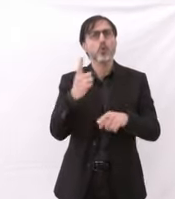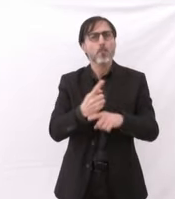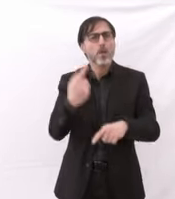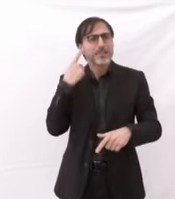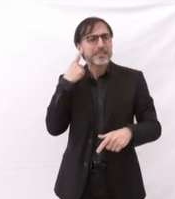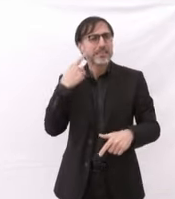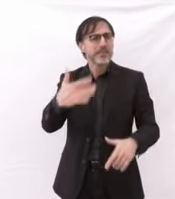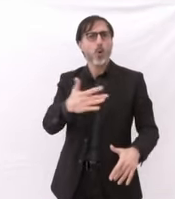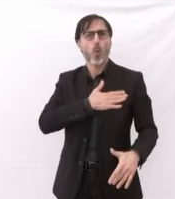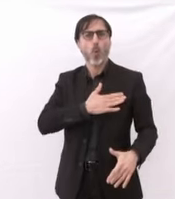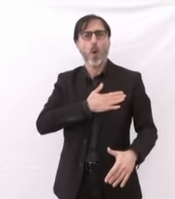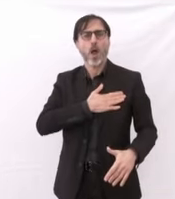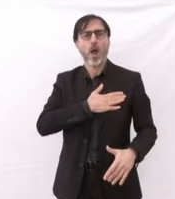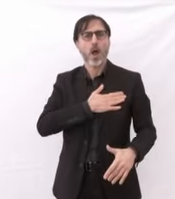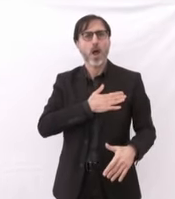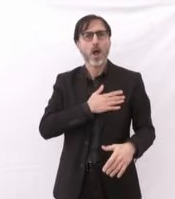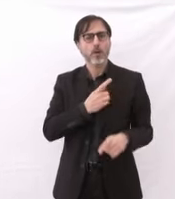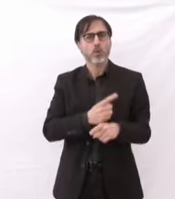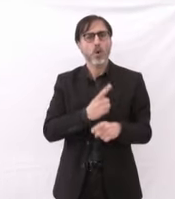sentirli qui dentro.